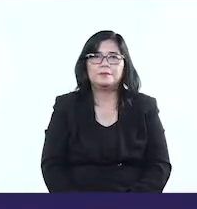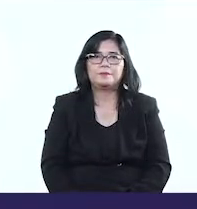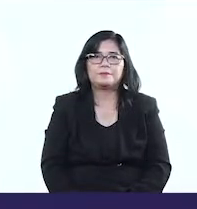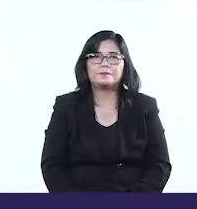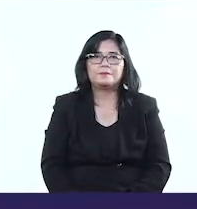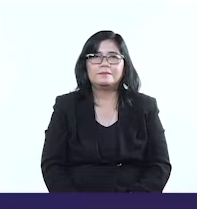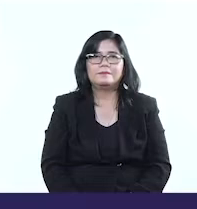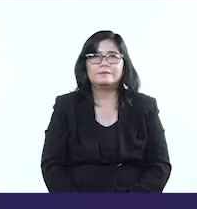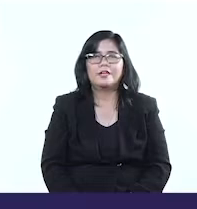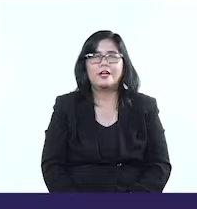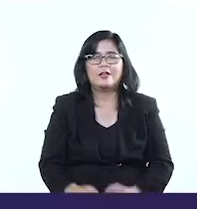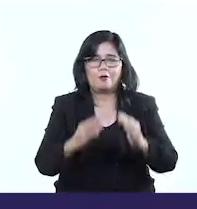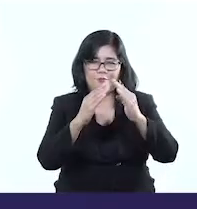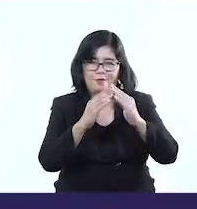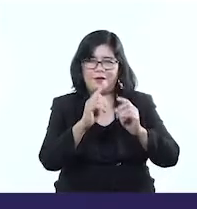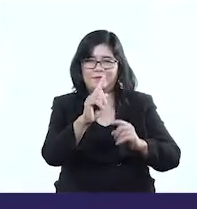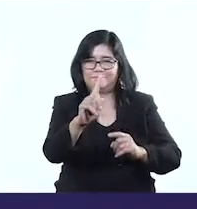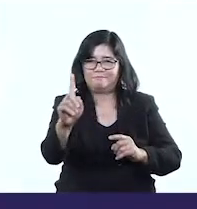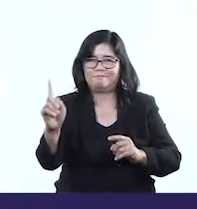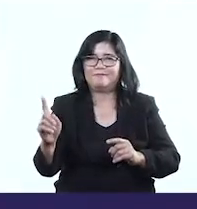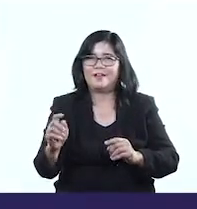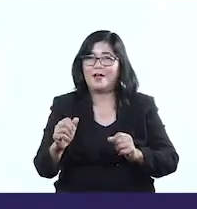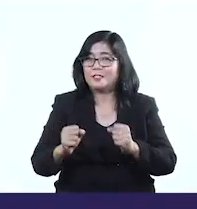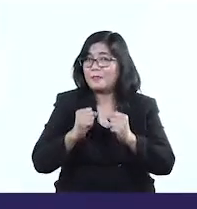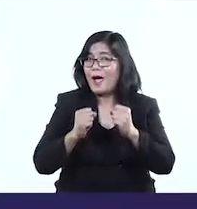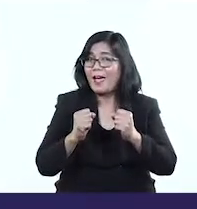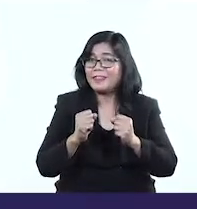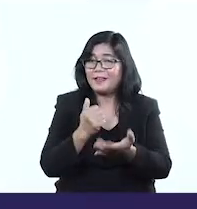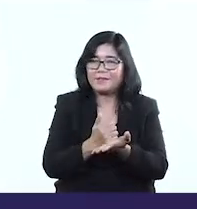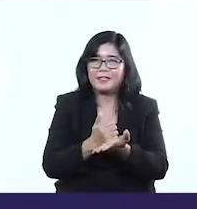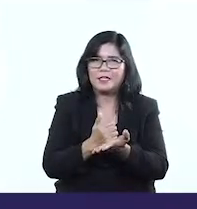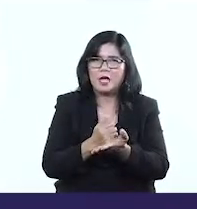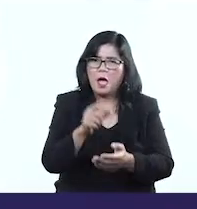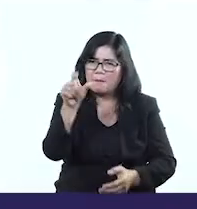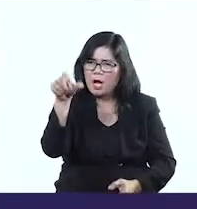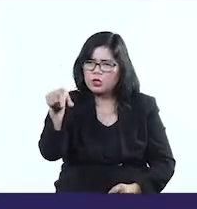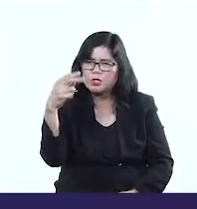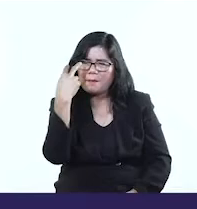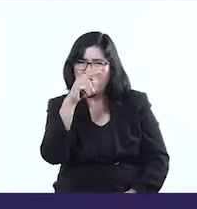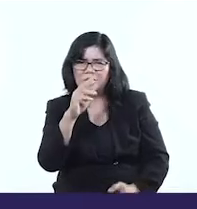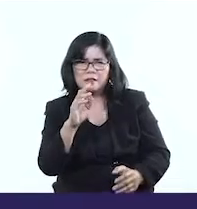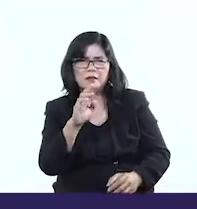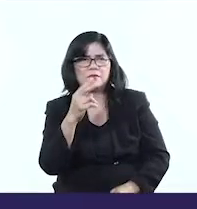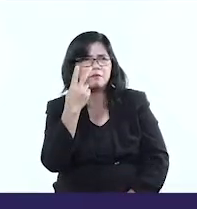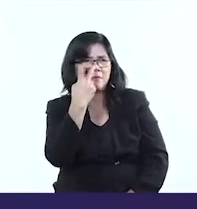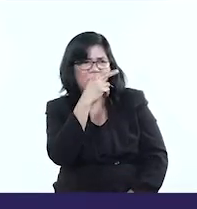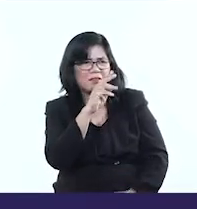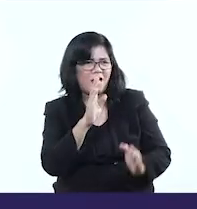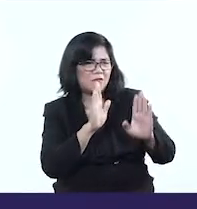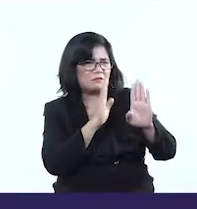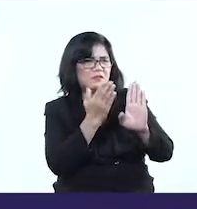Hai sekarang sudah di rumah tentang semangat hhw manusia betapa didepan mata tetapi Tuhan